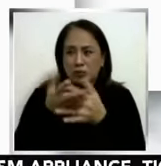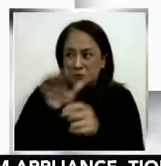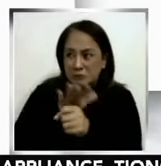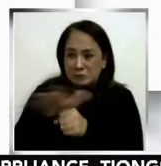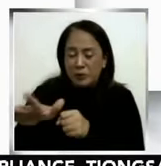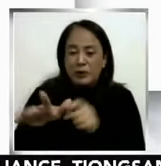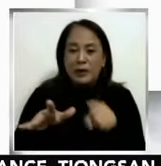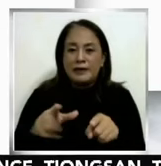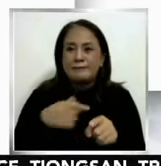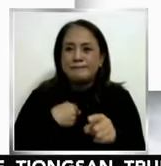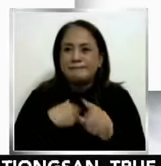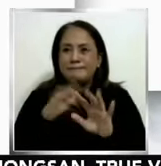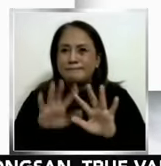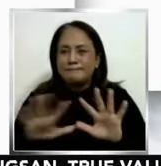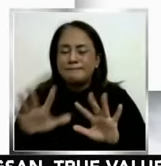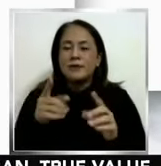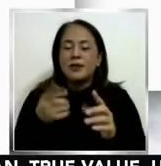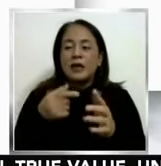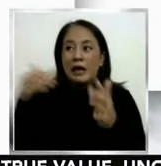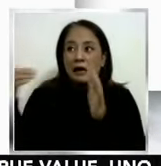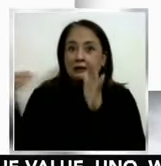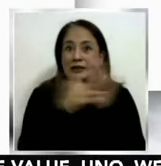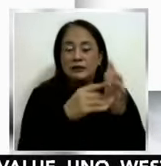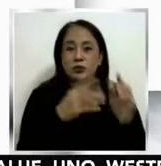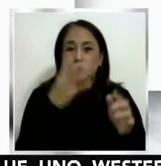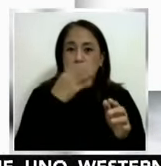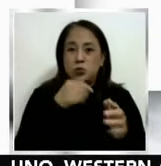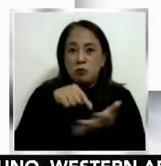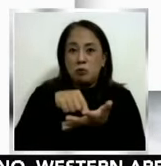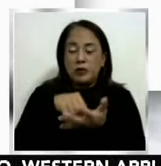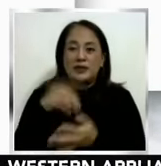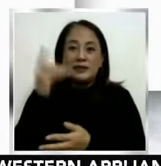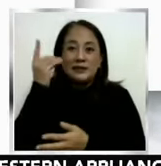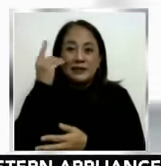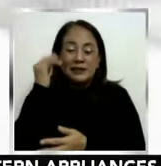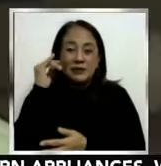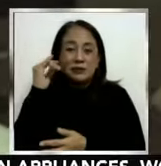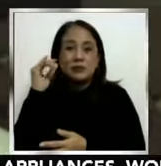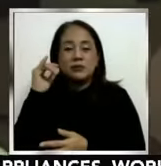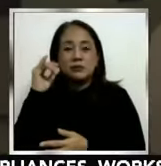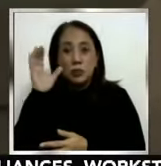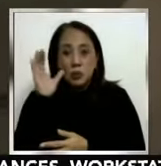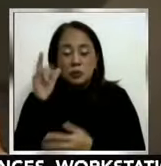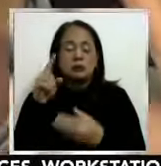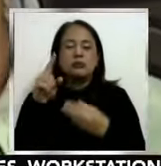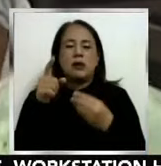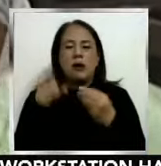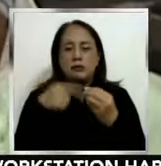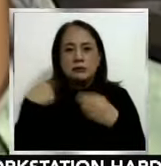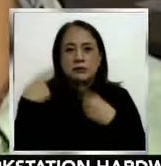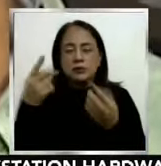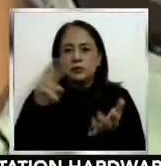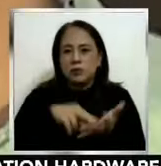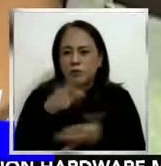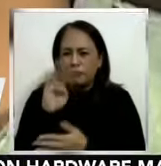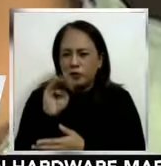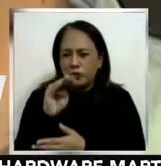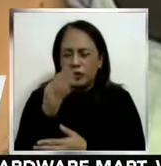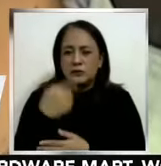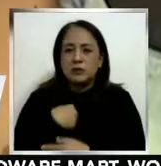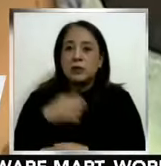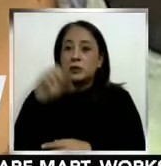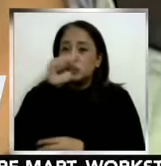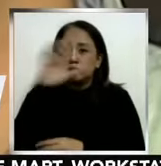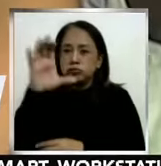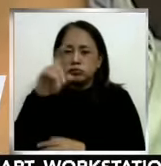na inihain laban sa kanya ng modelong si Denise Cornejo simula 2014. Dahil daw sa Korte Suprema, naniniwala siyang